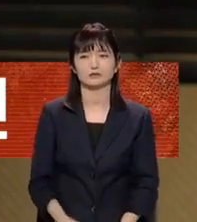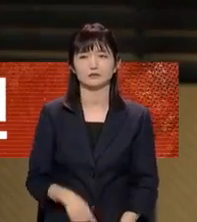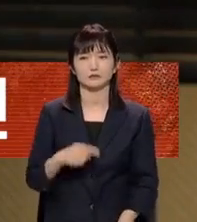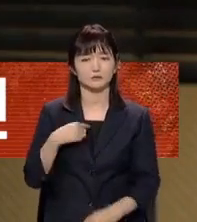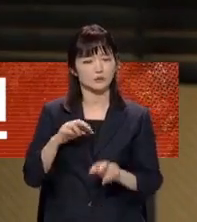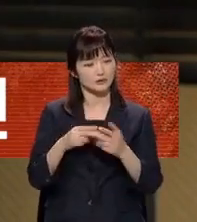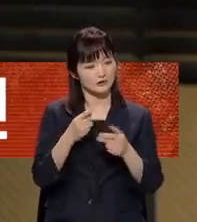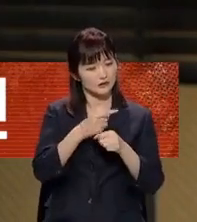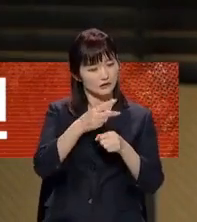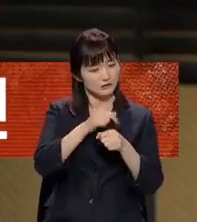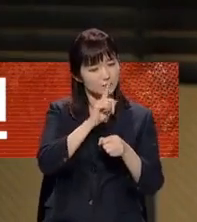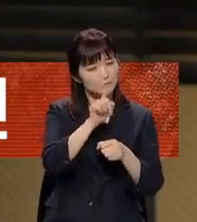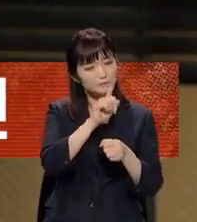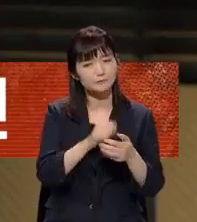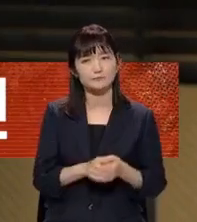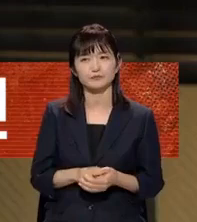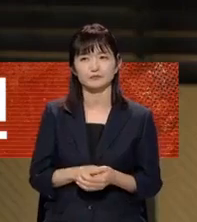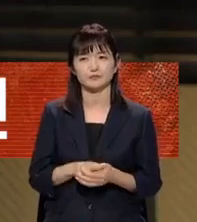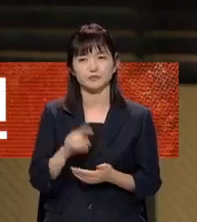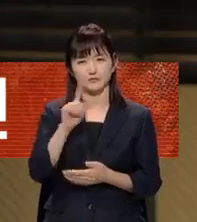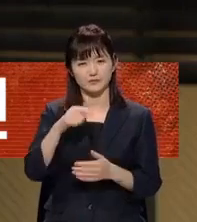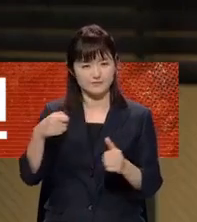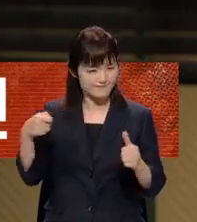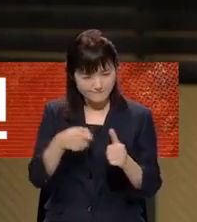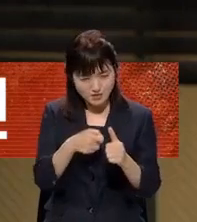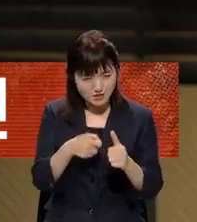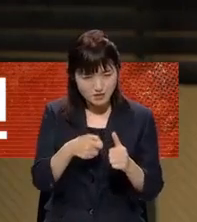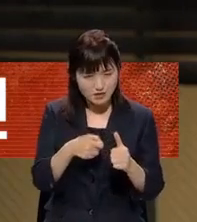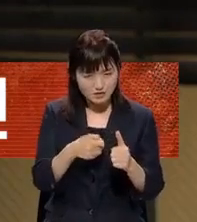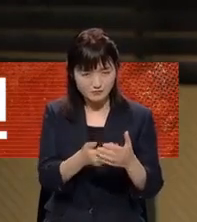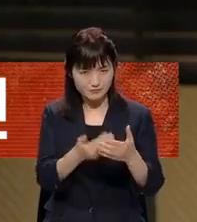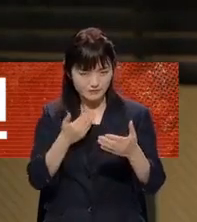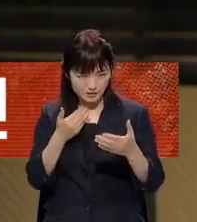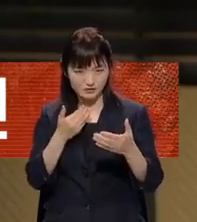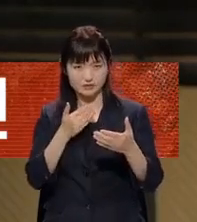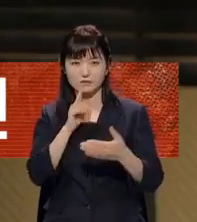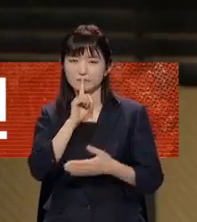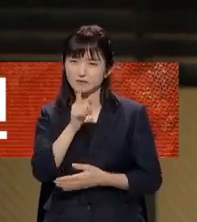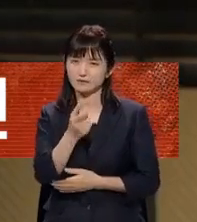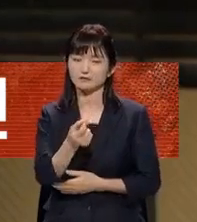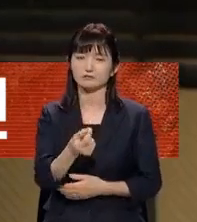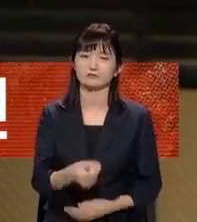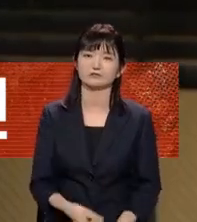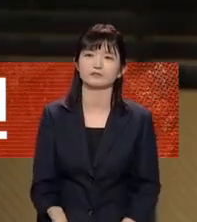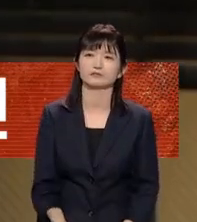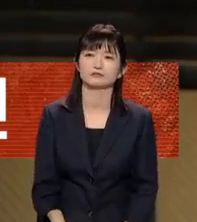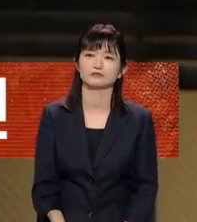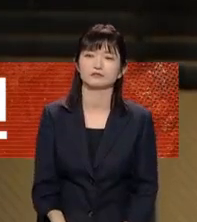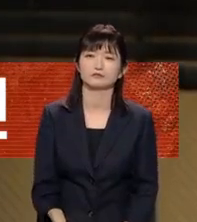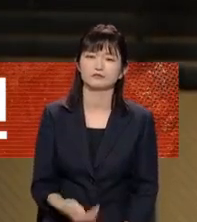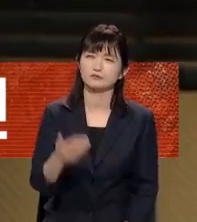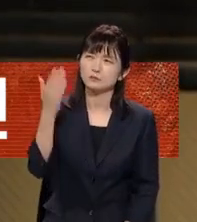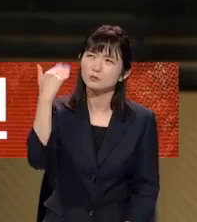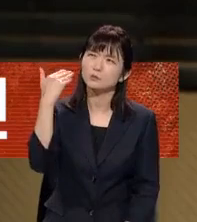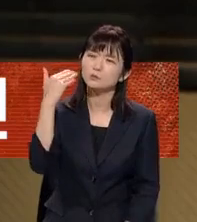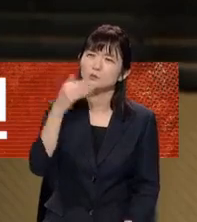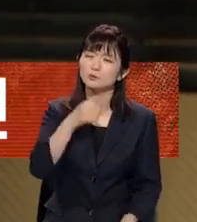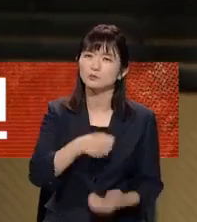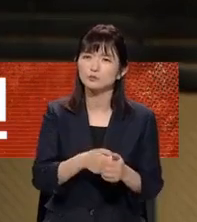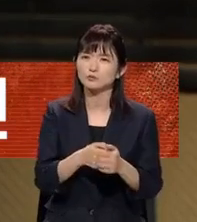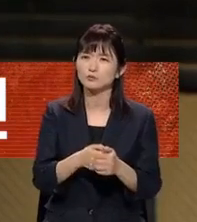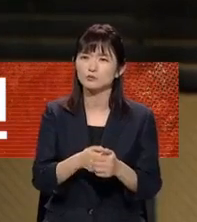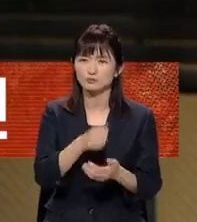얘기한다는 것은 뭔가 큰 범행을 저지른 것이다라고 예측성 발언을 한 아닌가 또 이전에 17번에